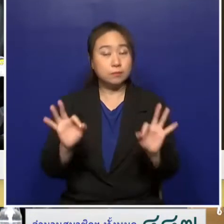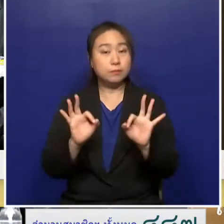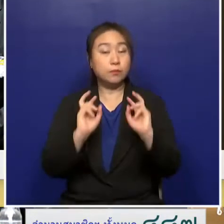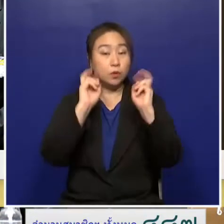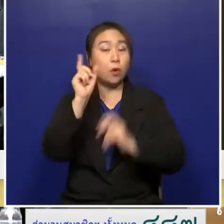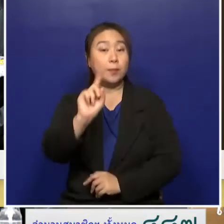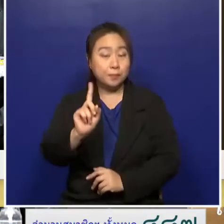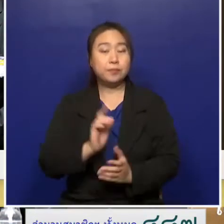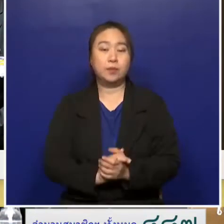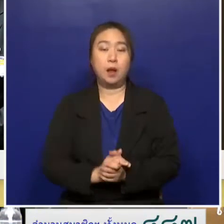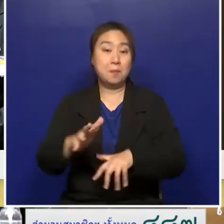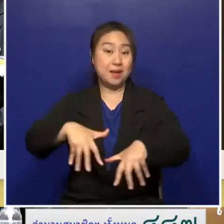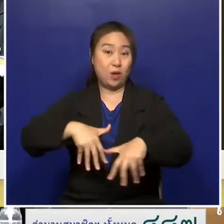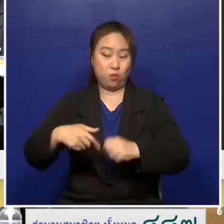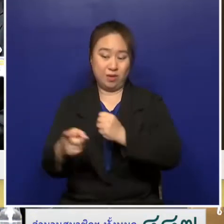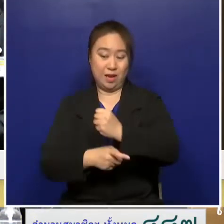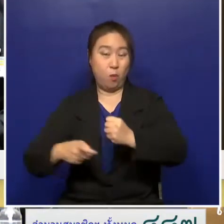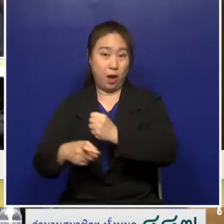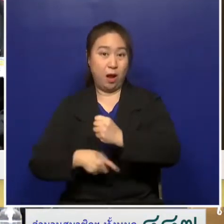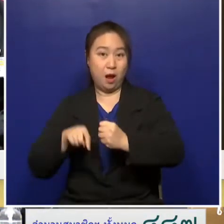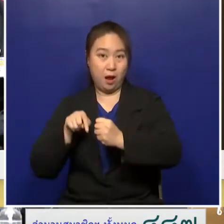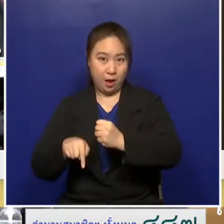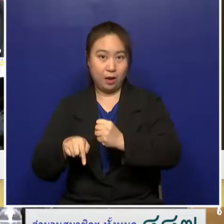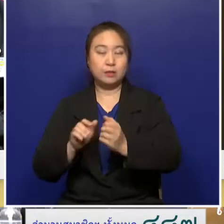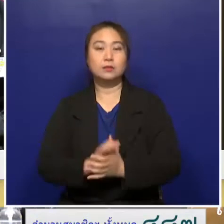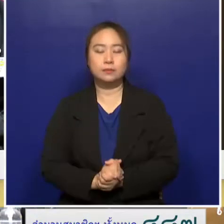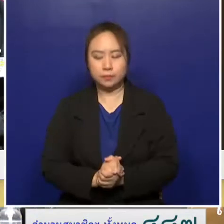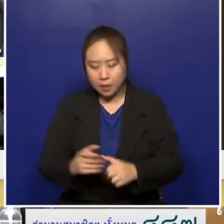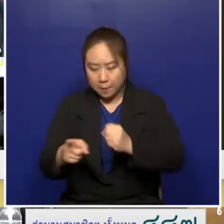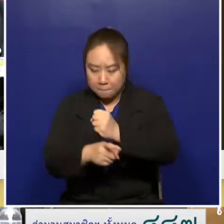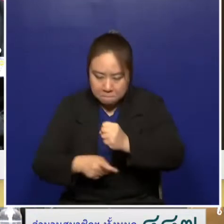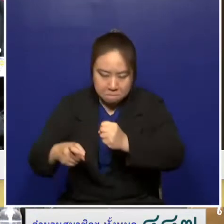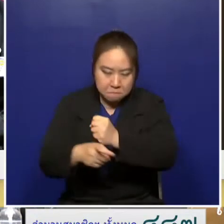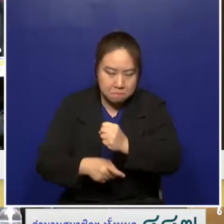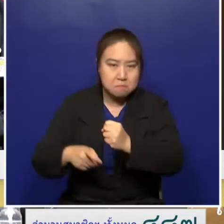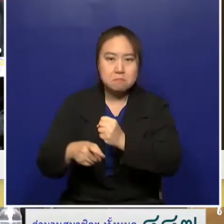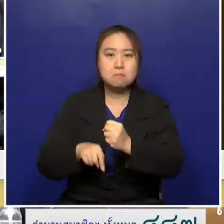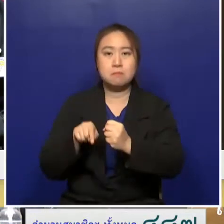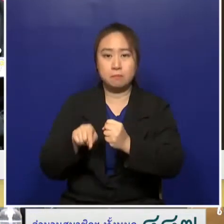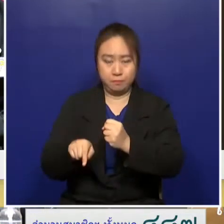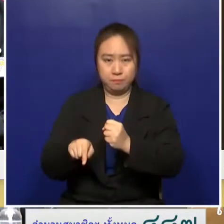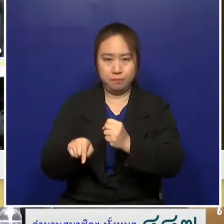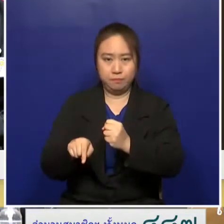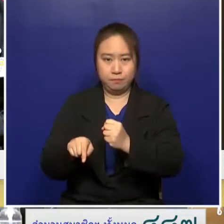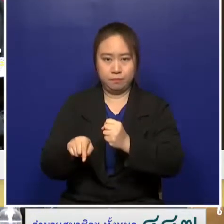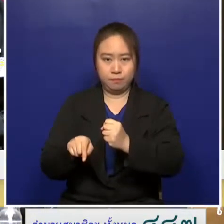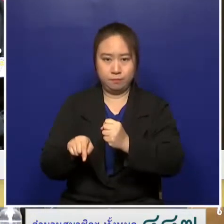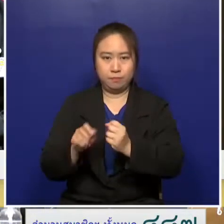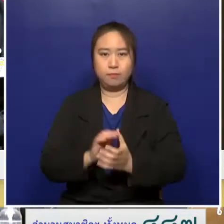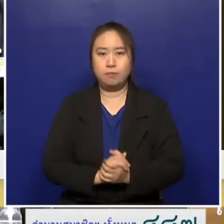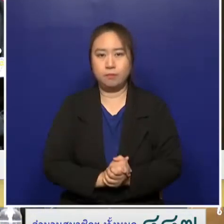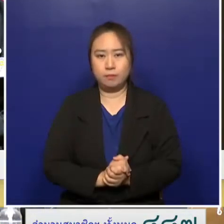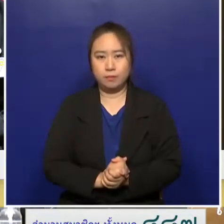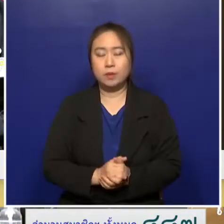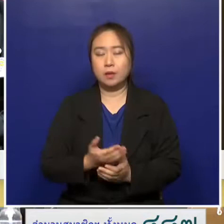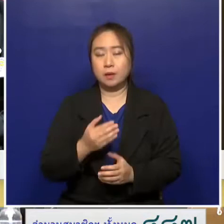เอ่าทำนาช่วง ส่วนหนึ่งที่น